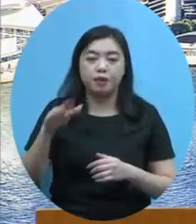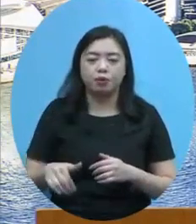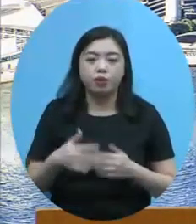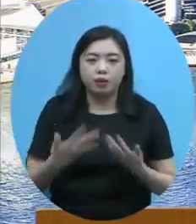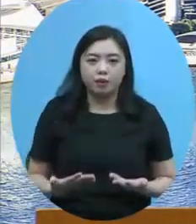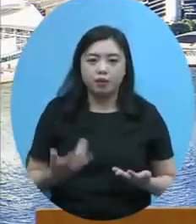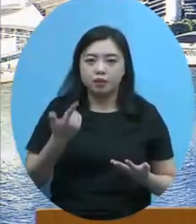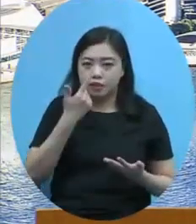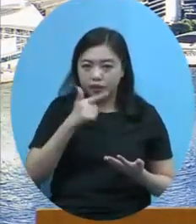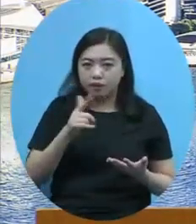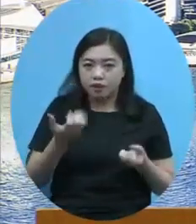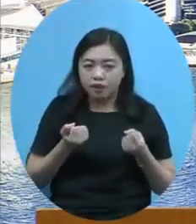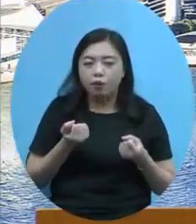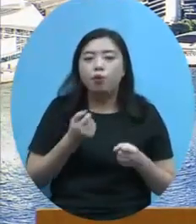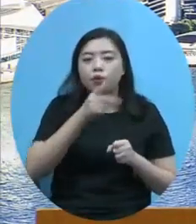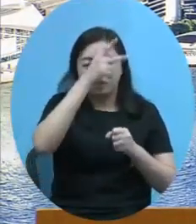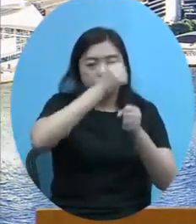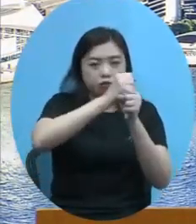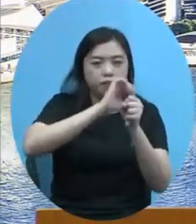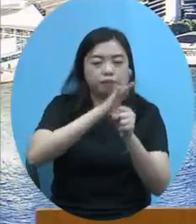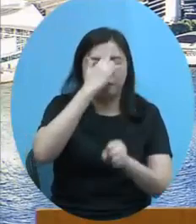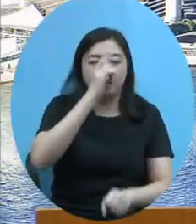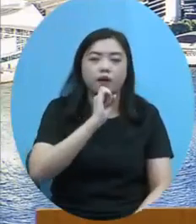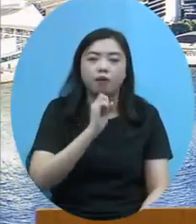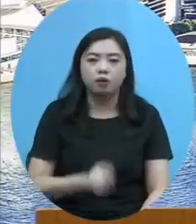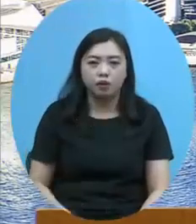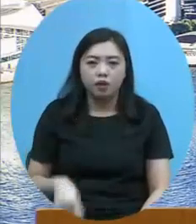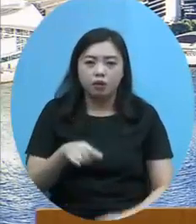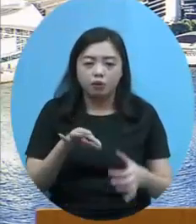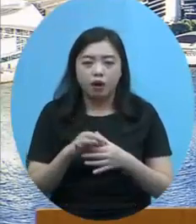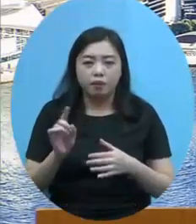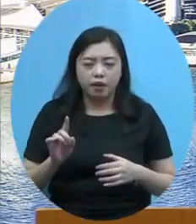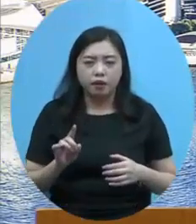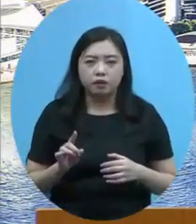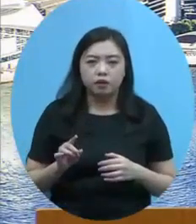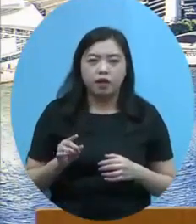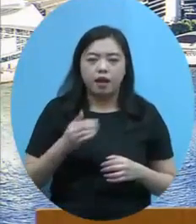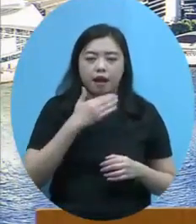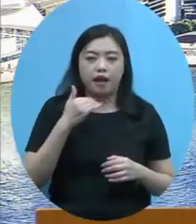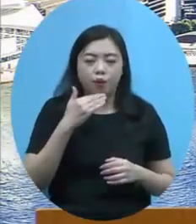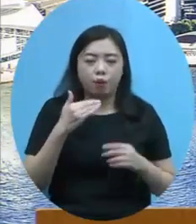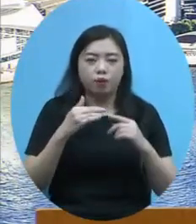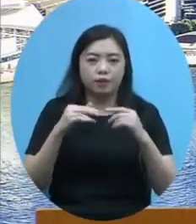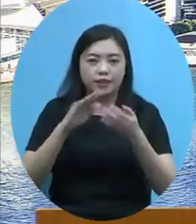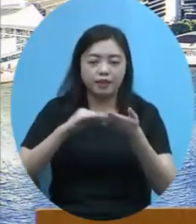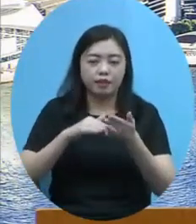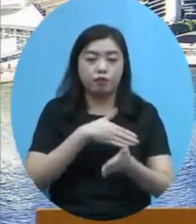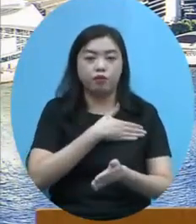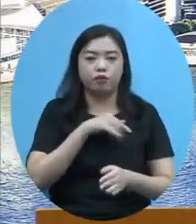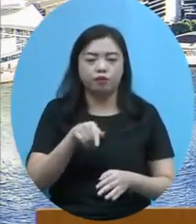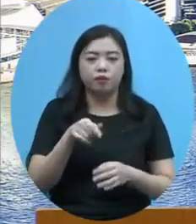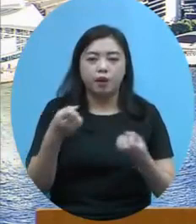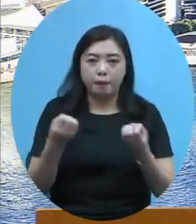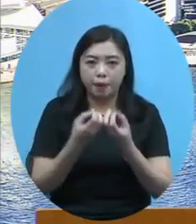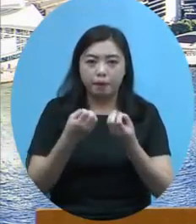都新收到一宗嘅核酸檢測嘅陽性嘅個案，咁都係涉及麗豪航天城的清潔工，但是這個個